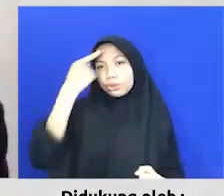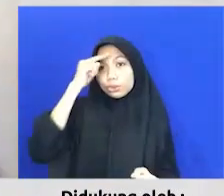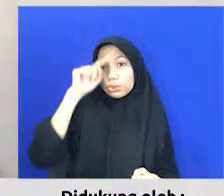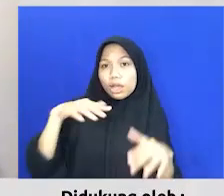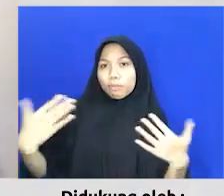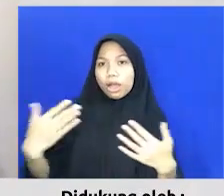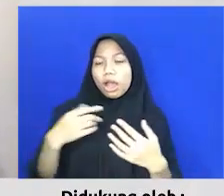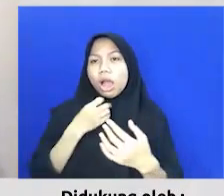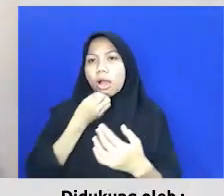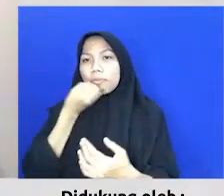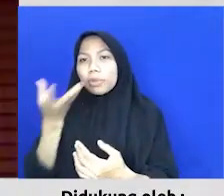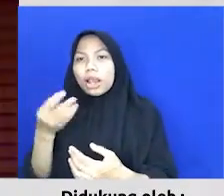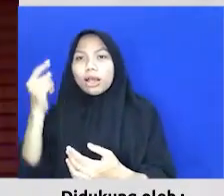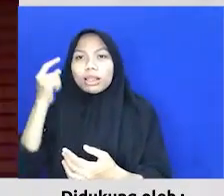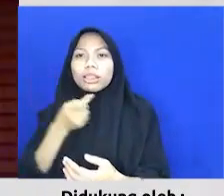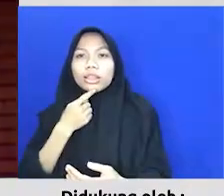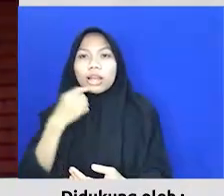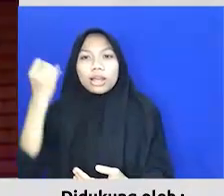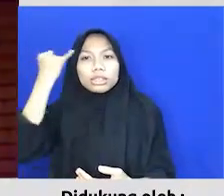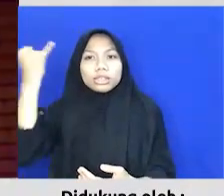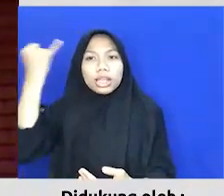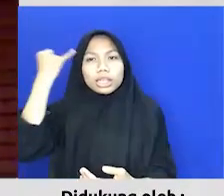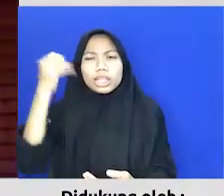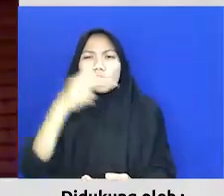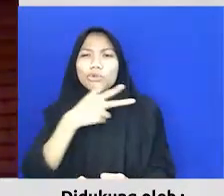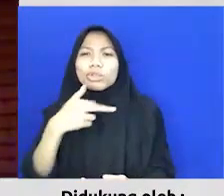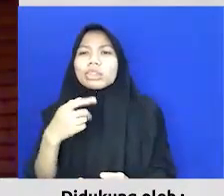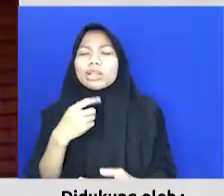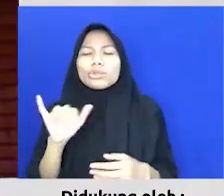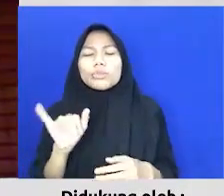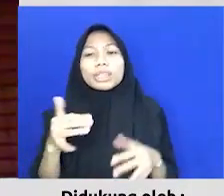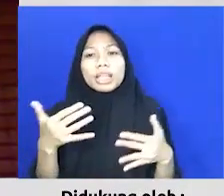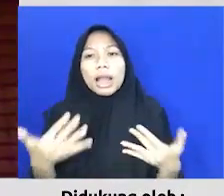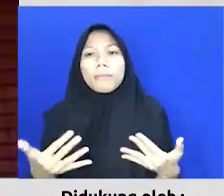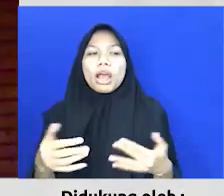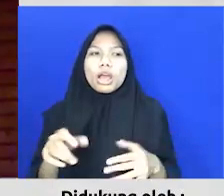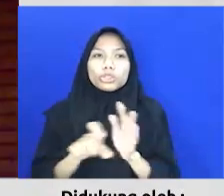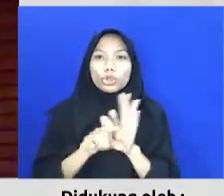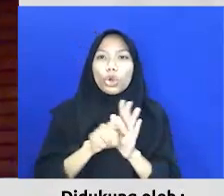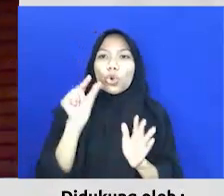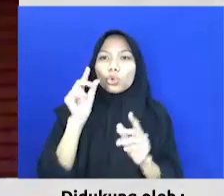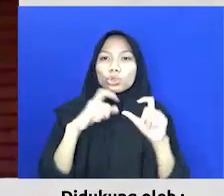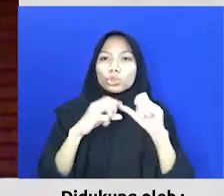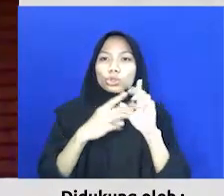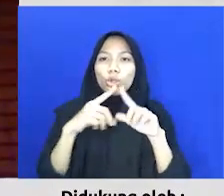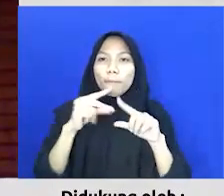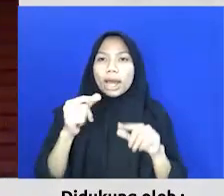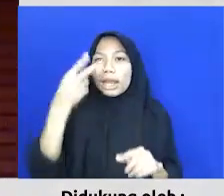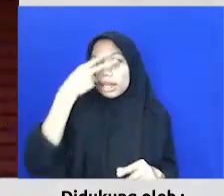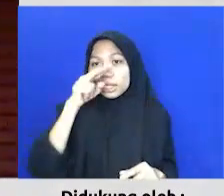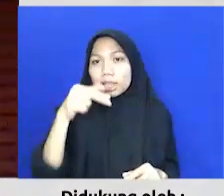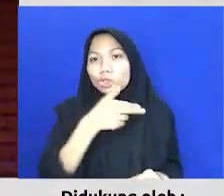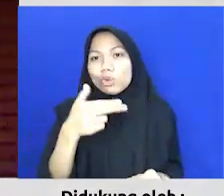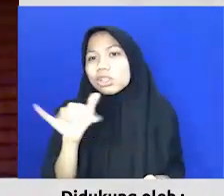Cuman mungkin tadi juga sedikit nitip pertanyaan sih Pak ya, apakah ini karena Usmar Ismail, Pak Alwi dan pada angkatan